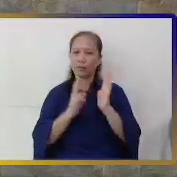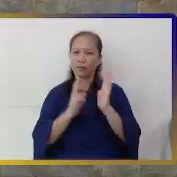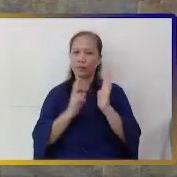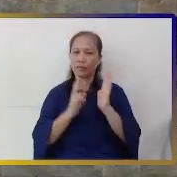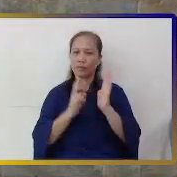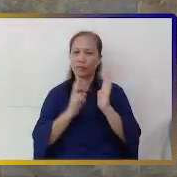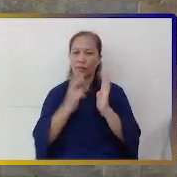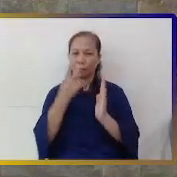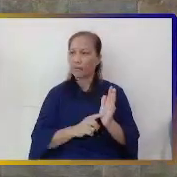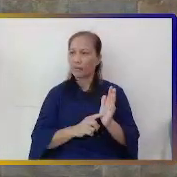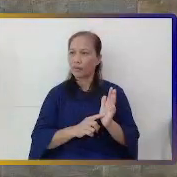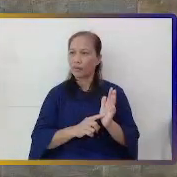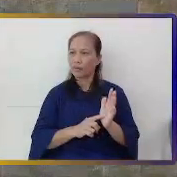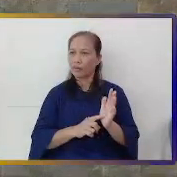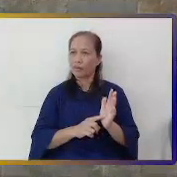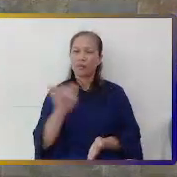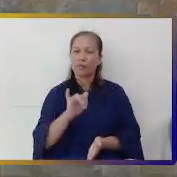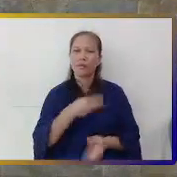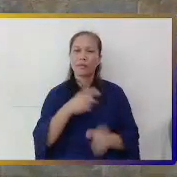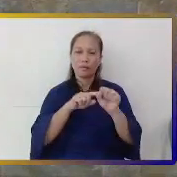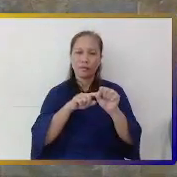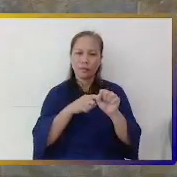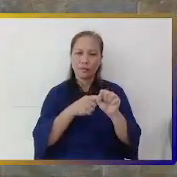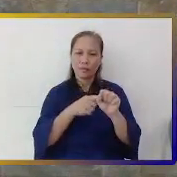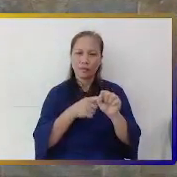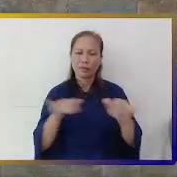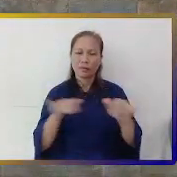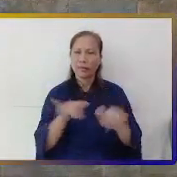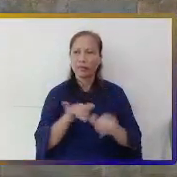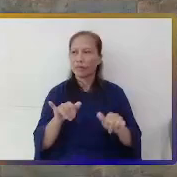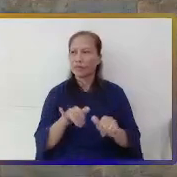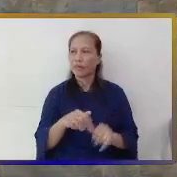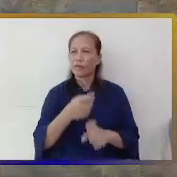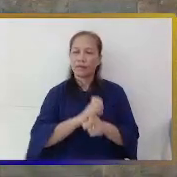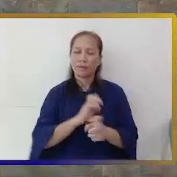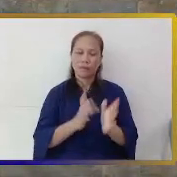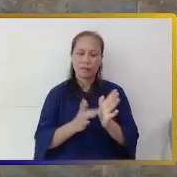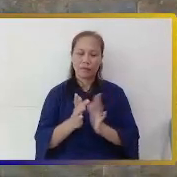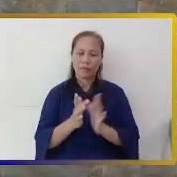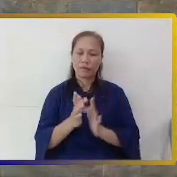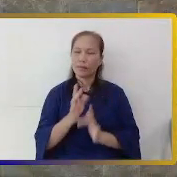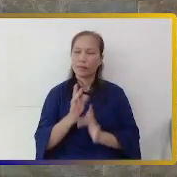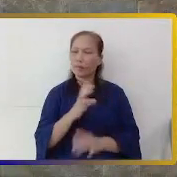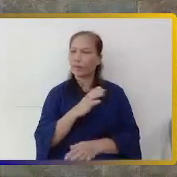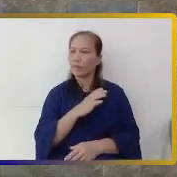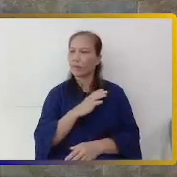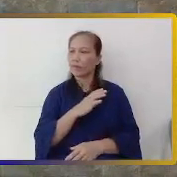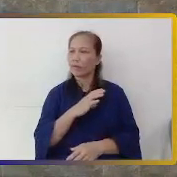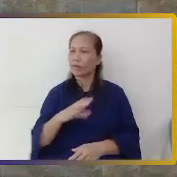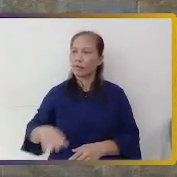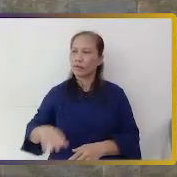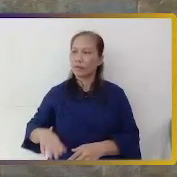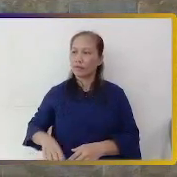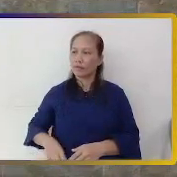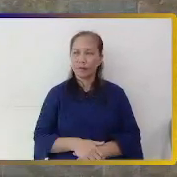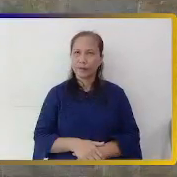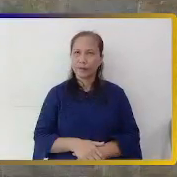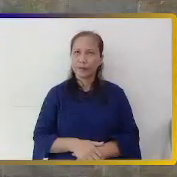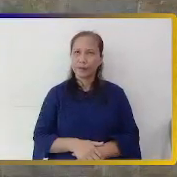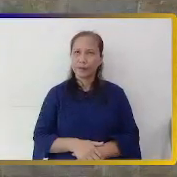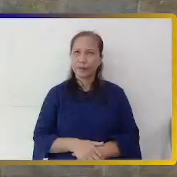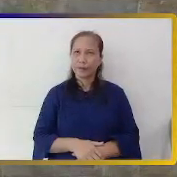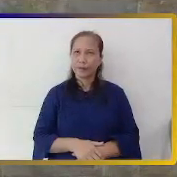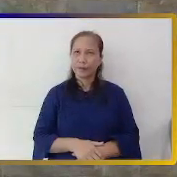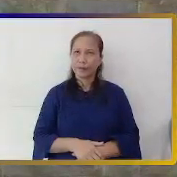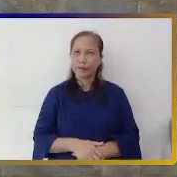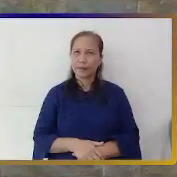mako-contact ating pinagsimulan ay mula sa Panginoong jesukristo Amen So ano po yung mga yon ito